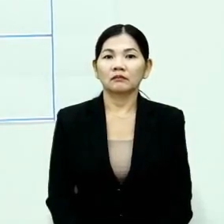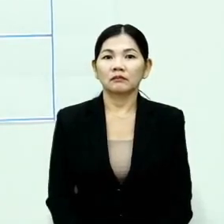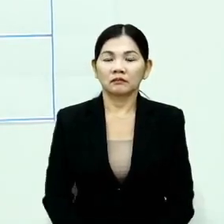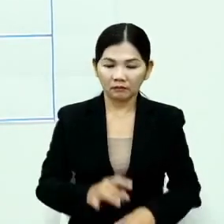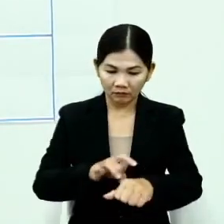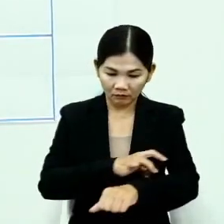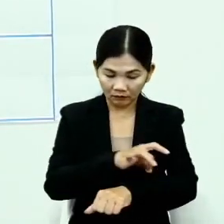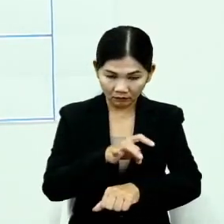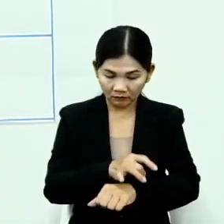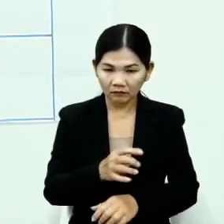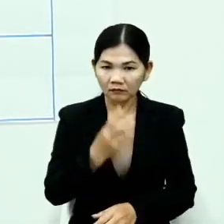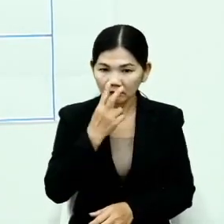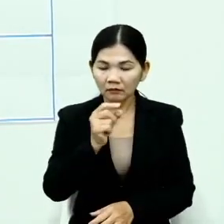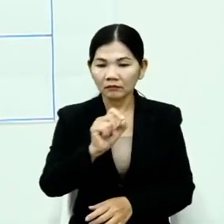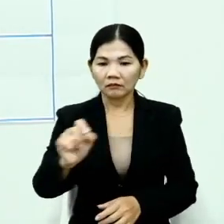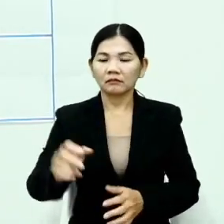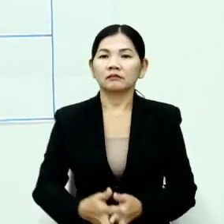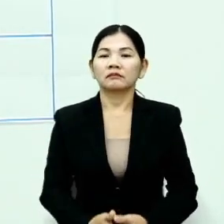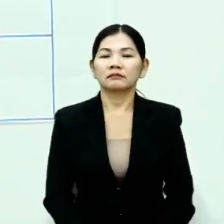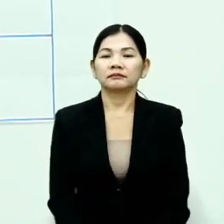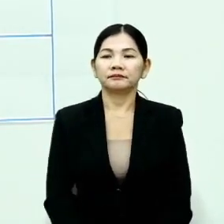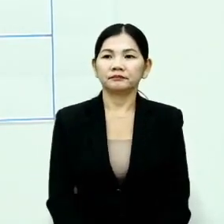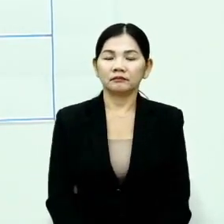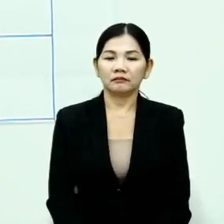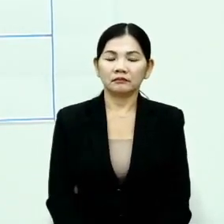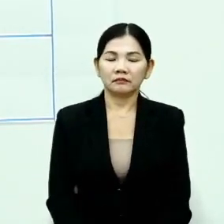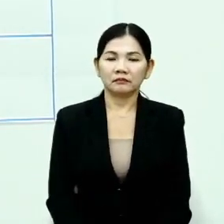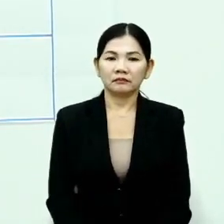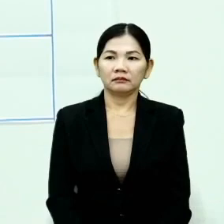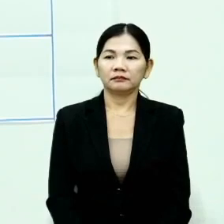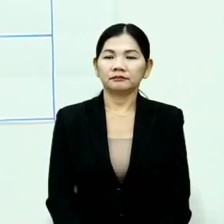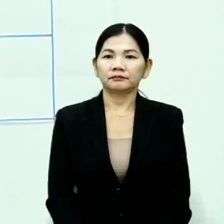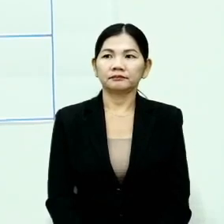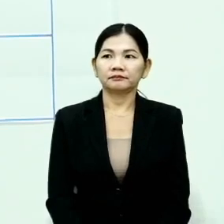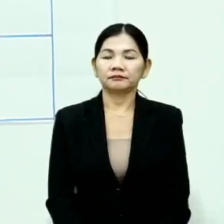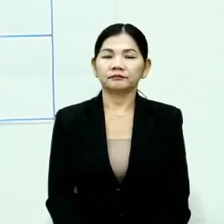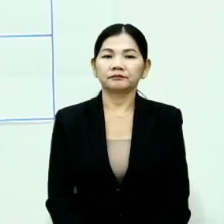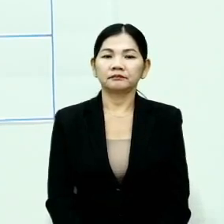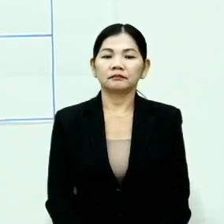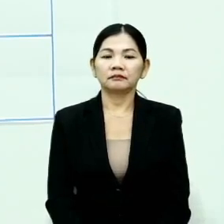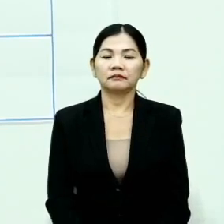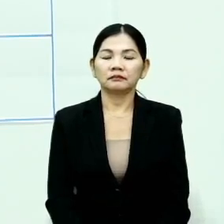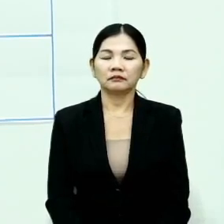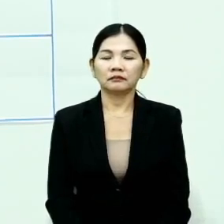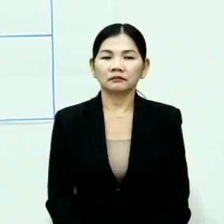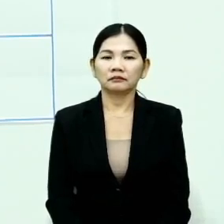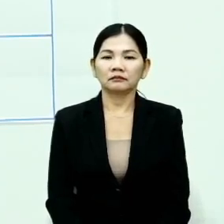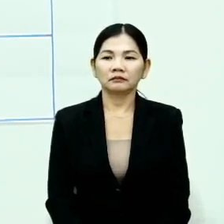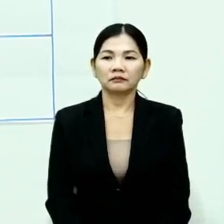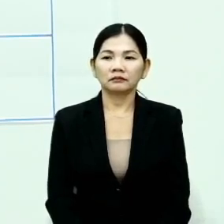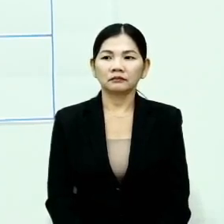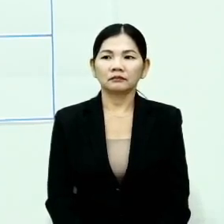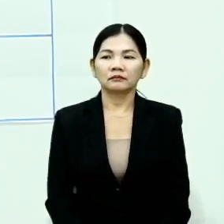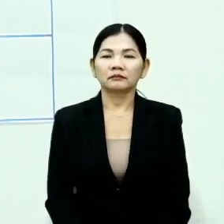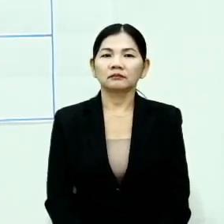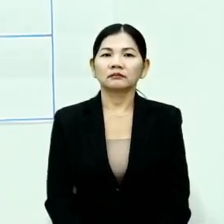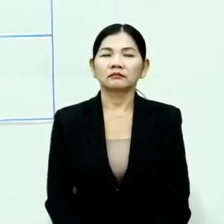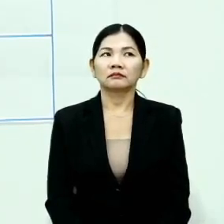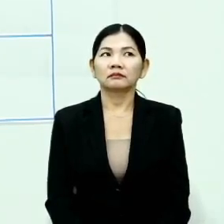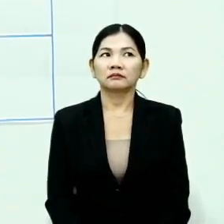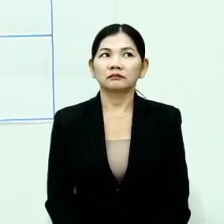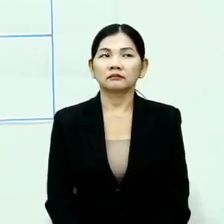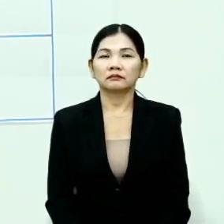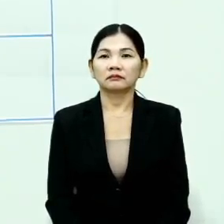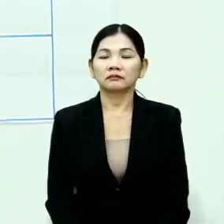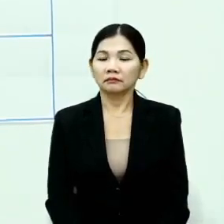ត់ចាកូនក